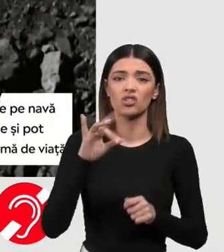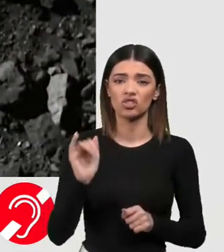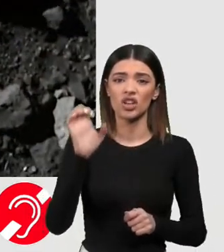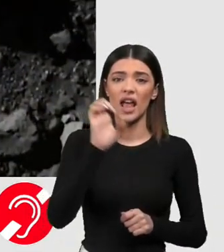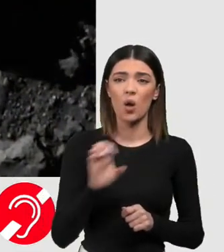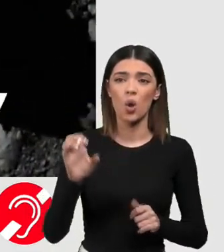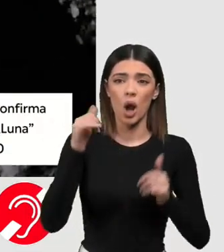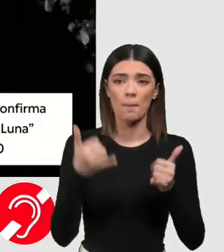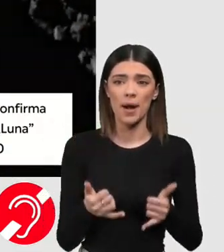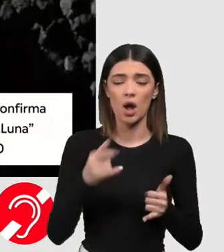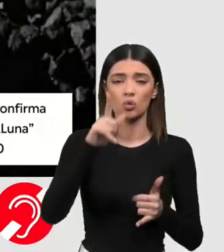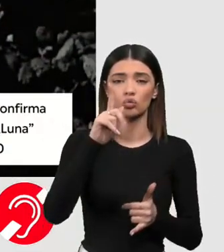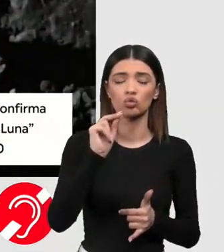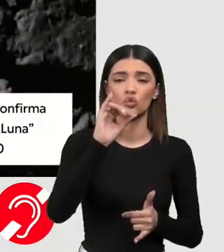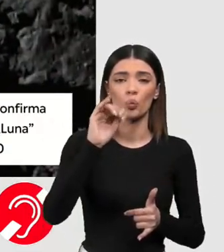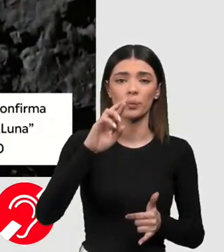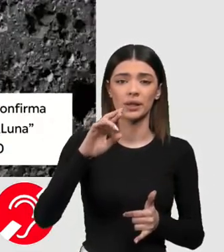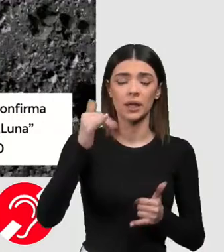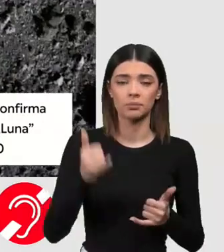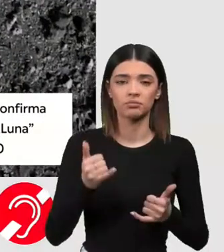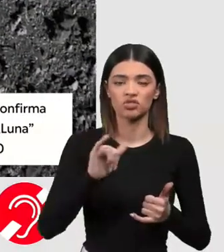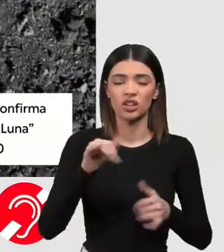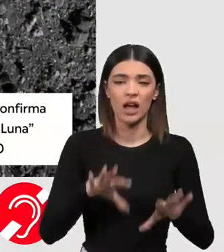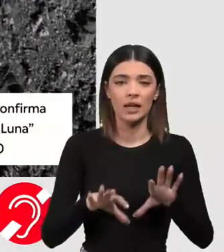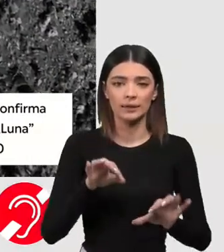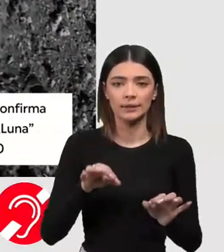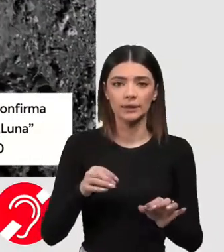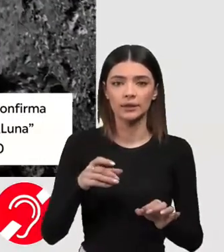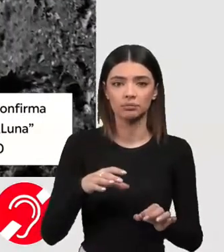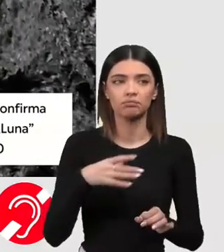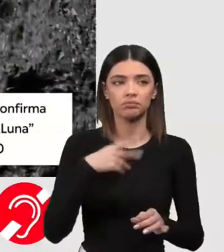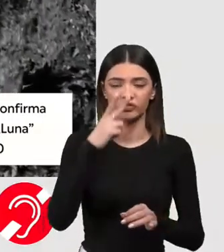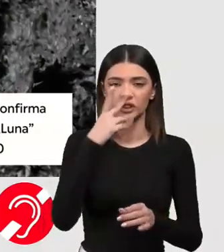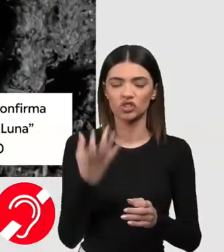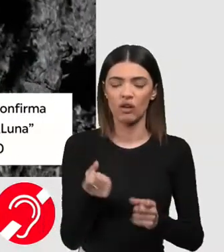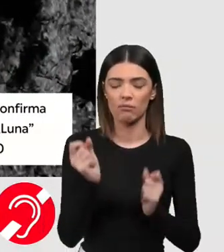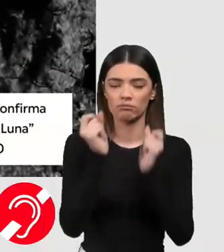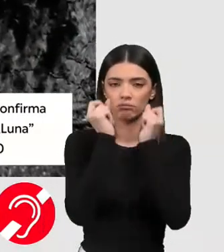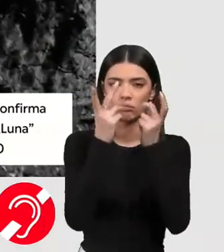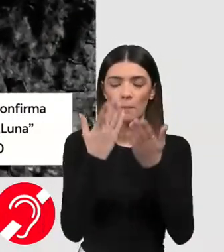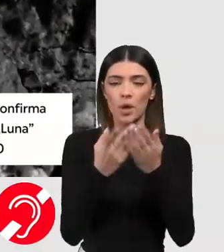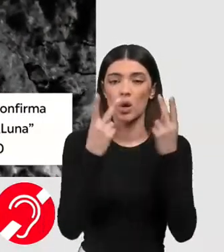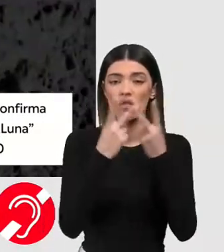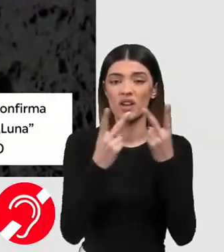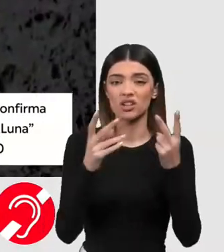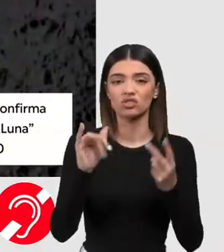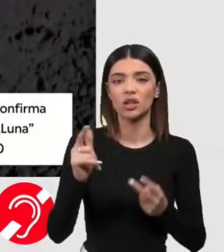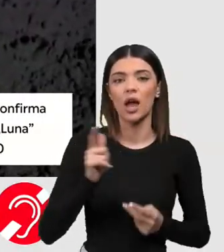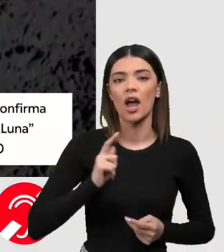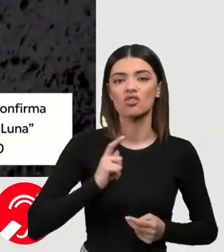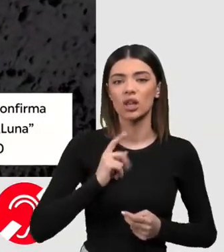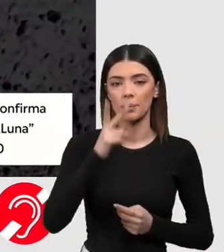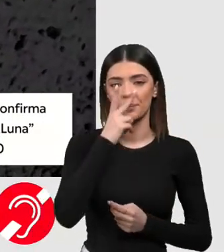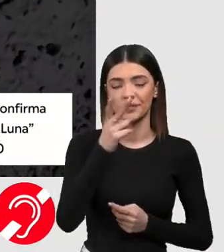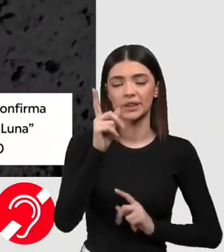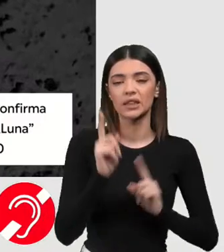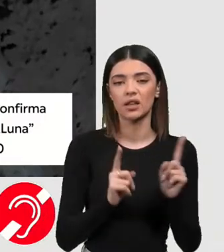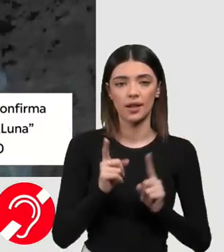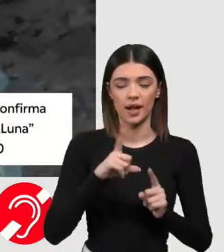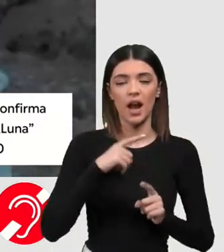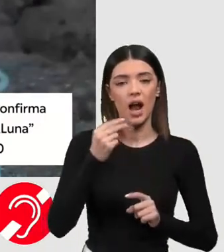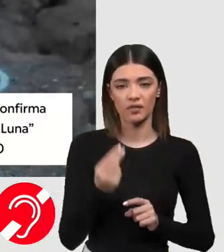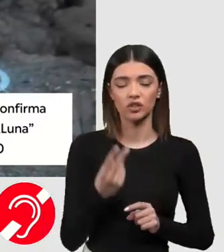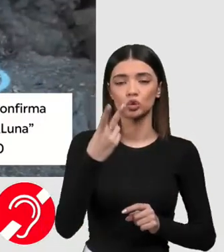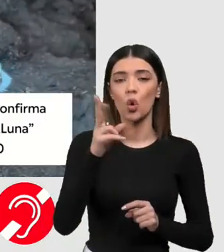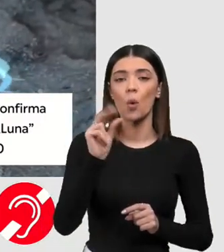aceste misiuni pe Jupiter, cercetătorii au identificat deja condiții prielnice pentru viață. Așteptăm să vedem dacă așa se va confirma